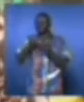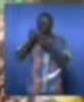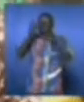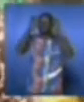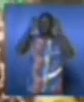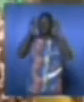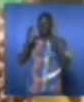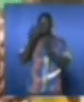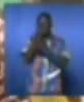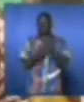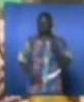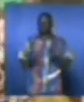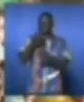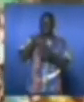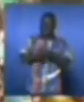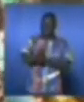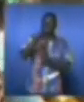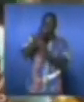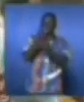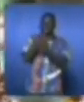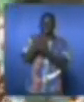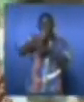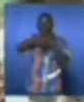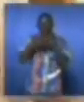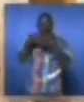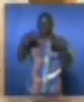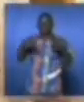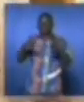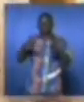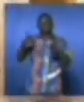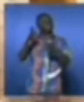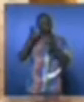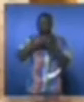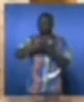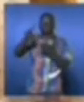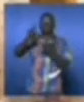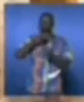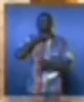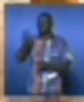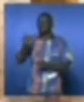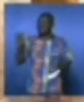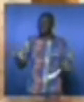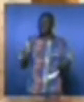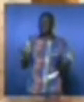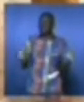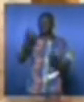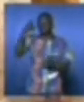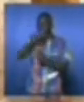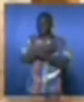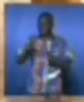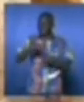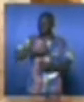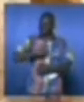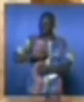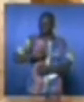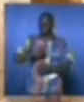il rentre, il travaille normal. Toutes les classes, il passe. Il n'y a pas week-end chez lui. Ce résultat témoigne effectivement de l'engagement, en tout cas très actif, de chacun